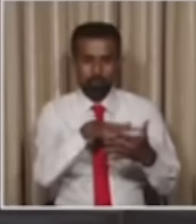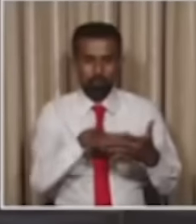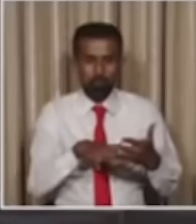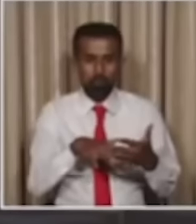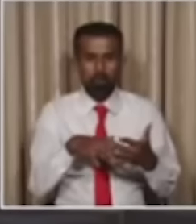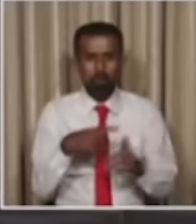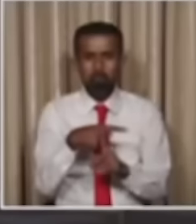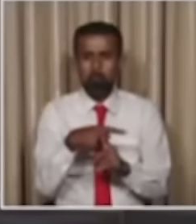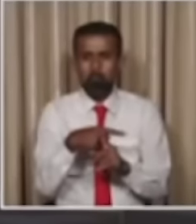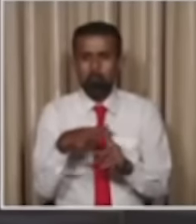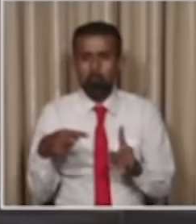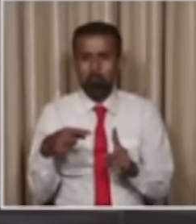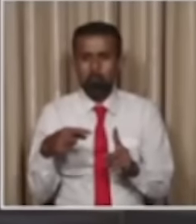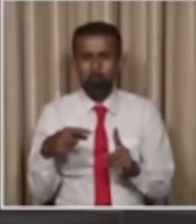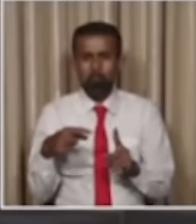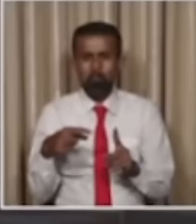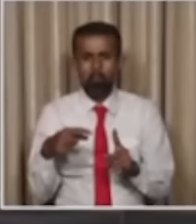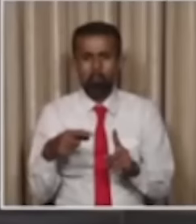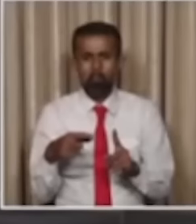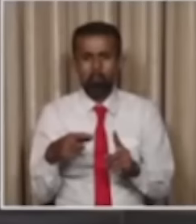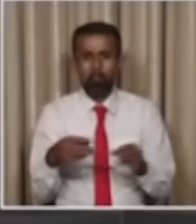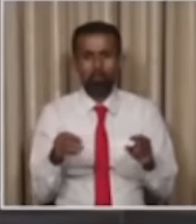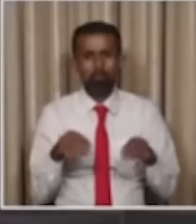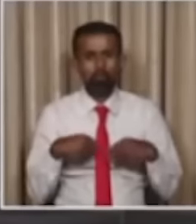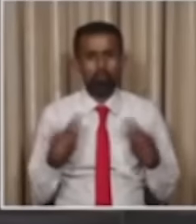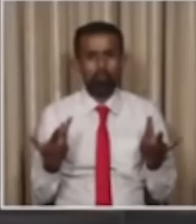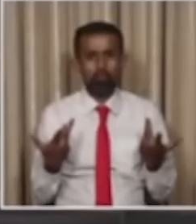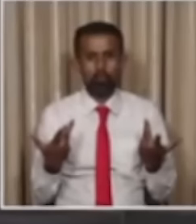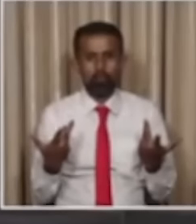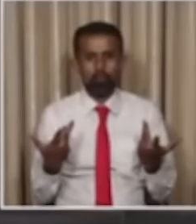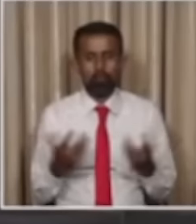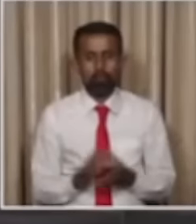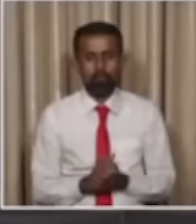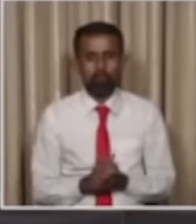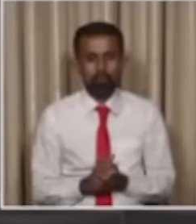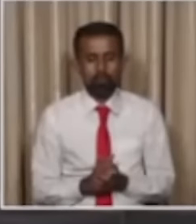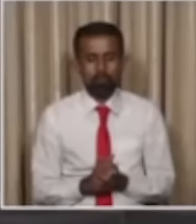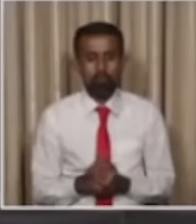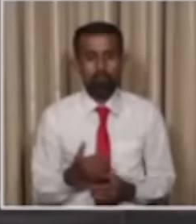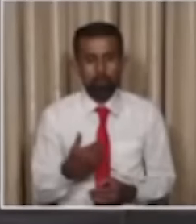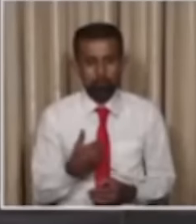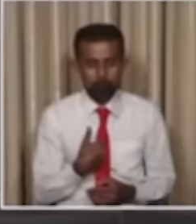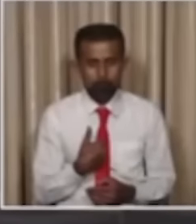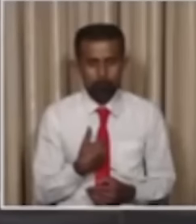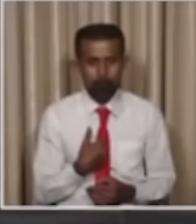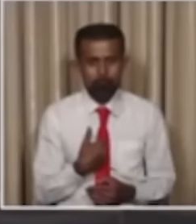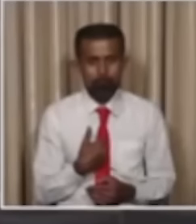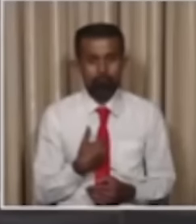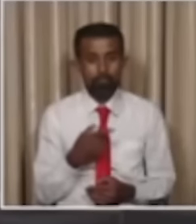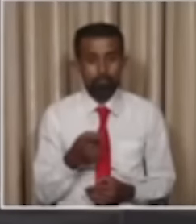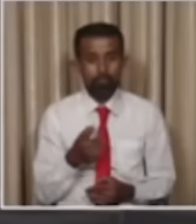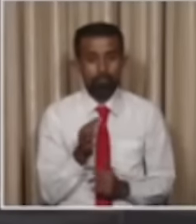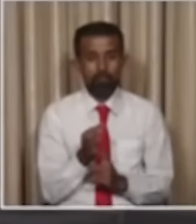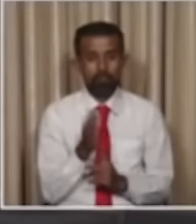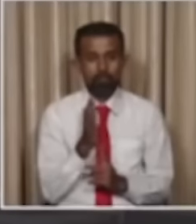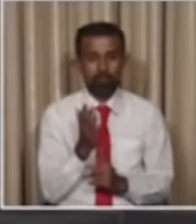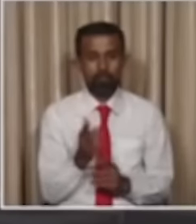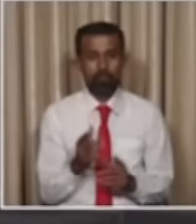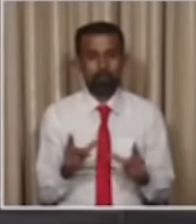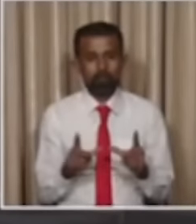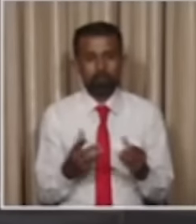කොටසක් රිලිස් කෙරුවේ නැහැ කියලා. මම ඒ දේ ජනාධිපතිතුමාගේ අවසර